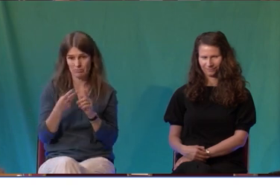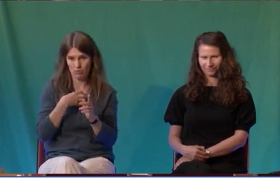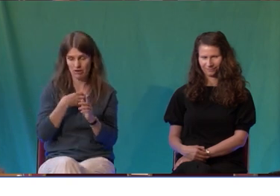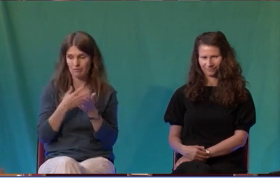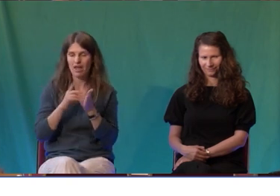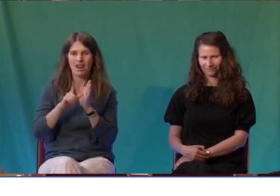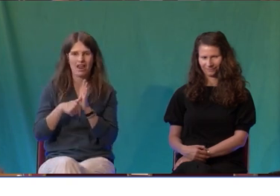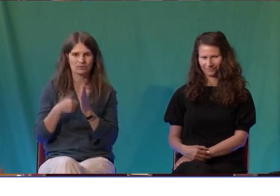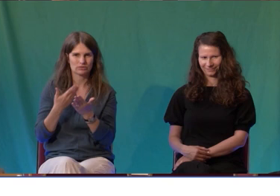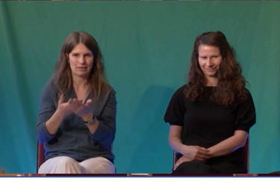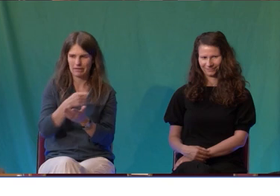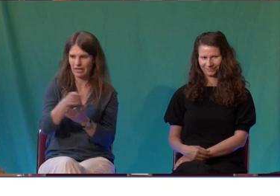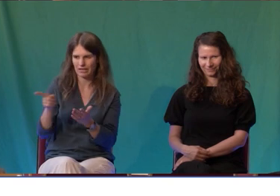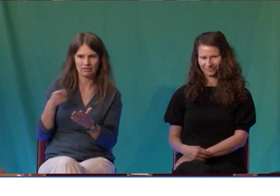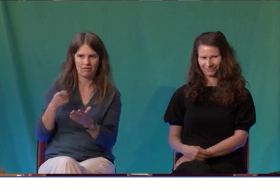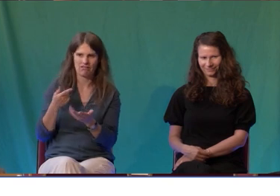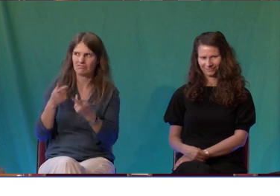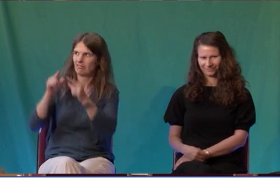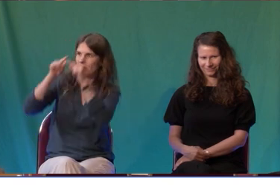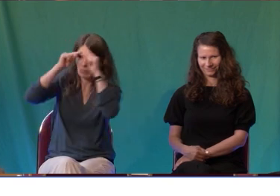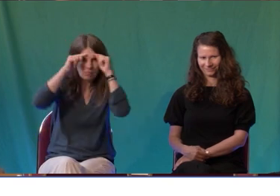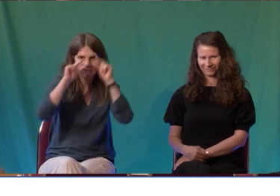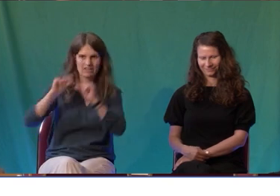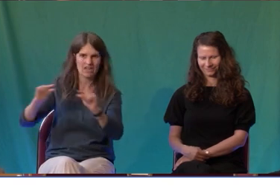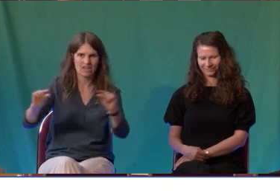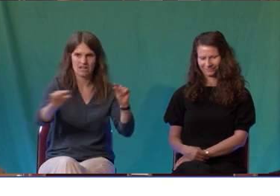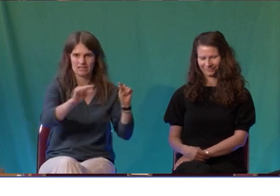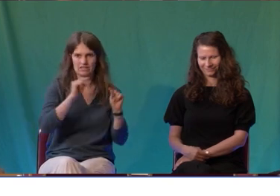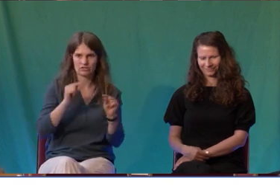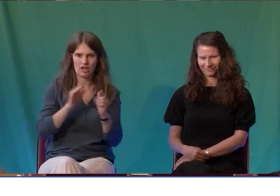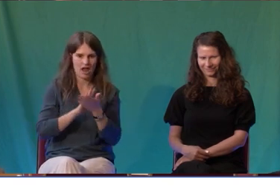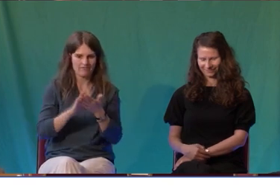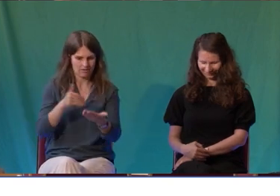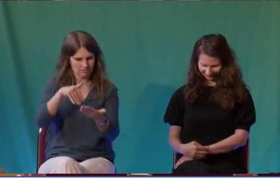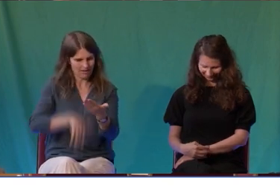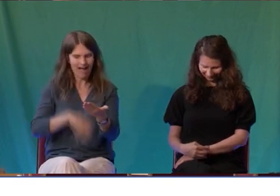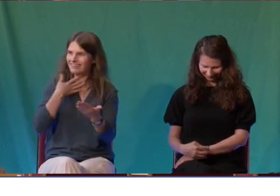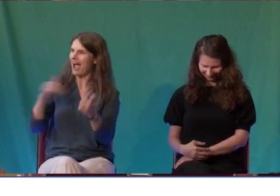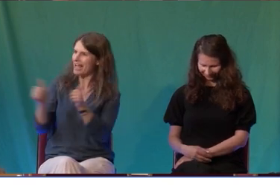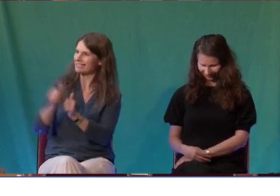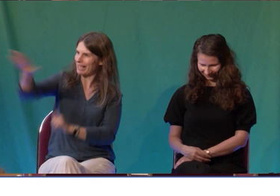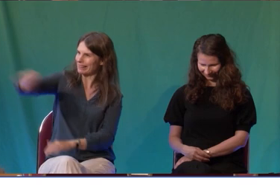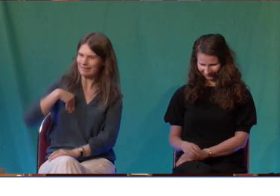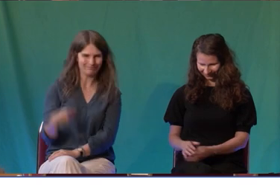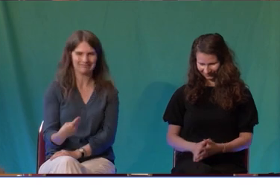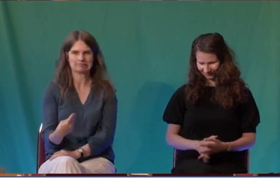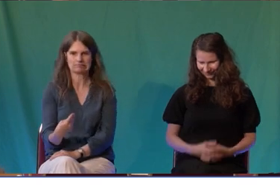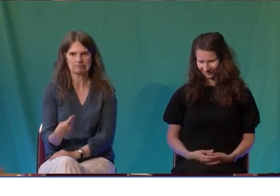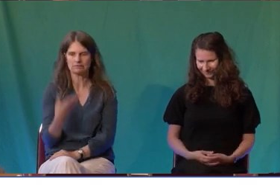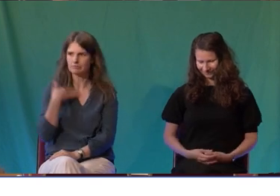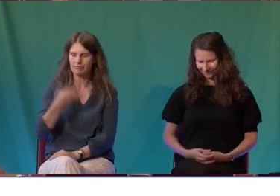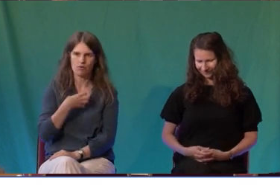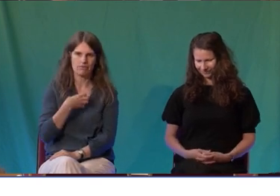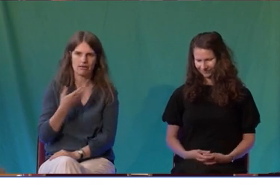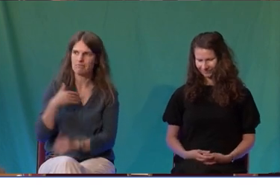der Leistungsanbieter noch nicht so ausgeprägt ist dass man direkt auf Assistenten immer wieder zugreifen kann das immer wieder ein